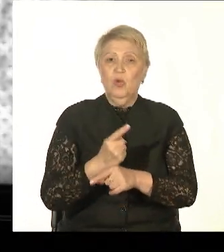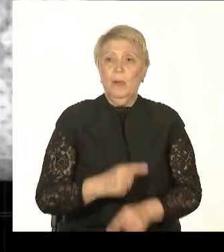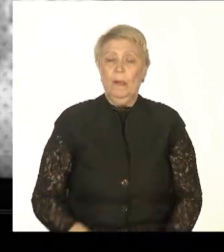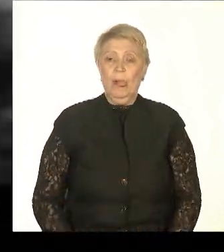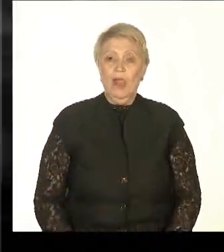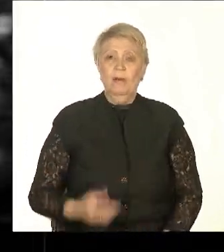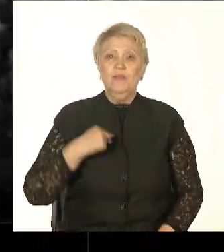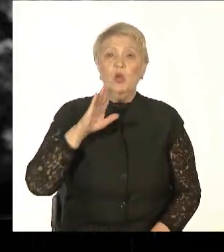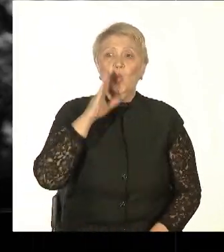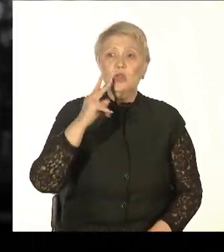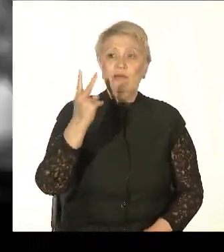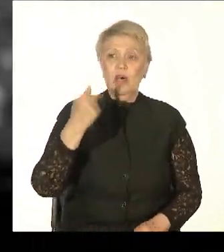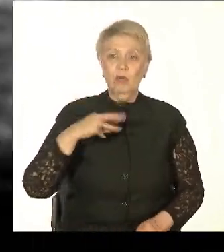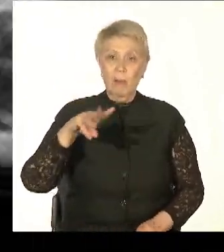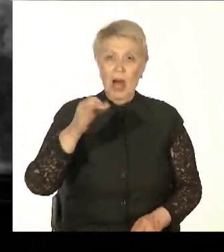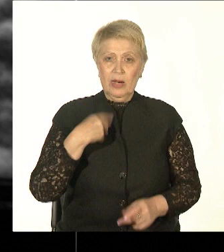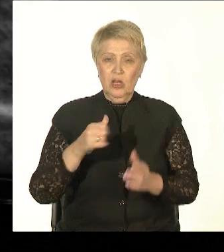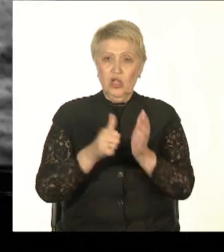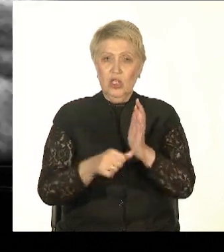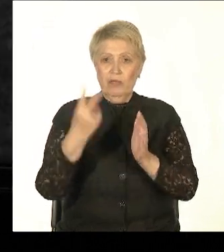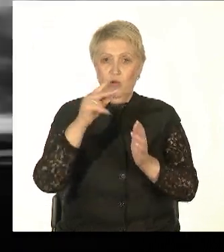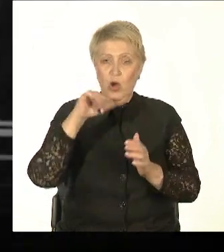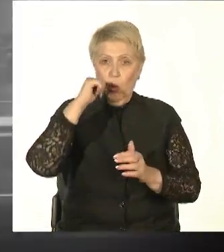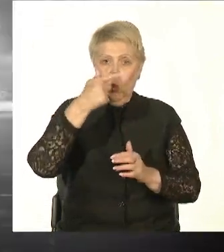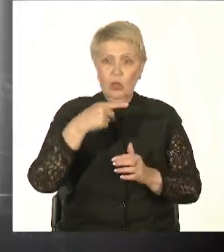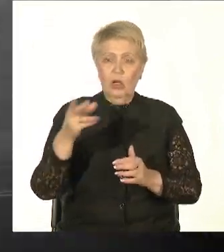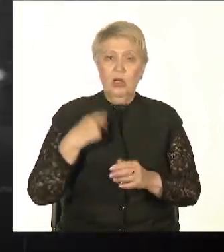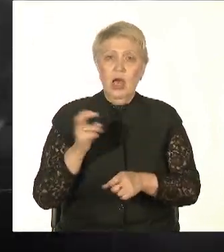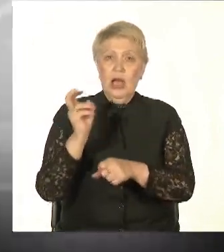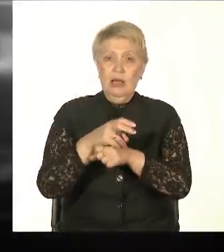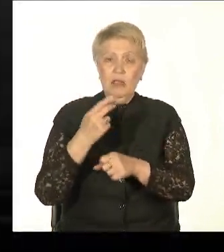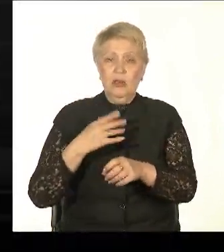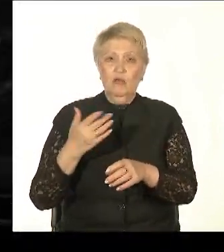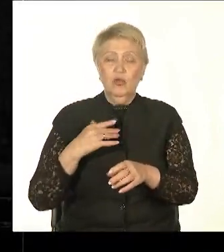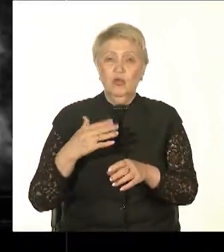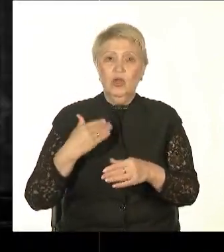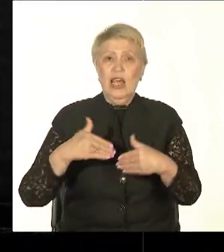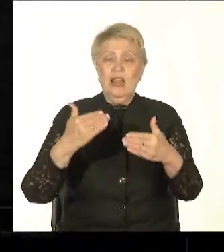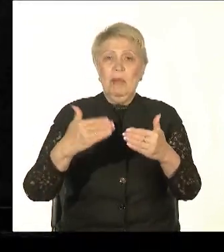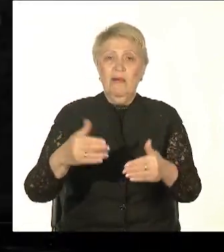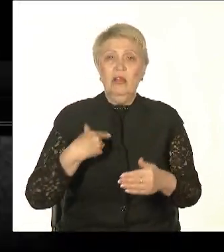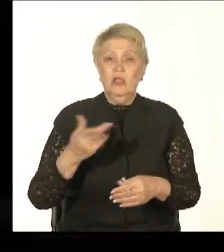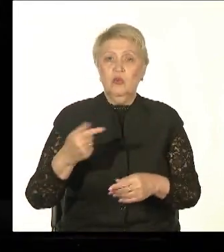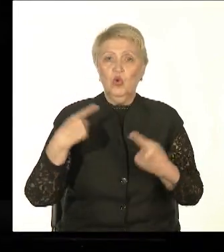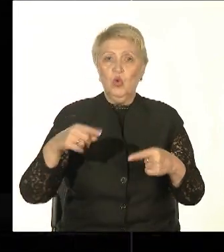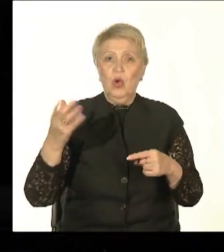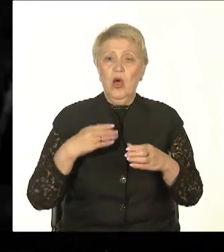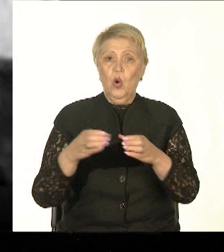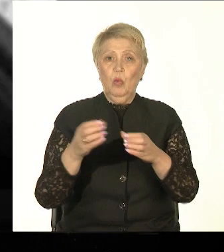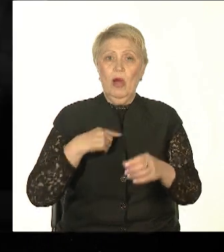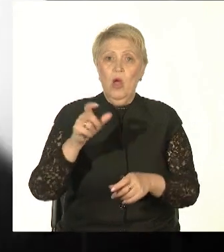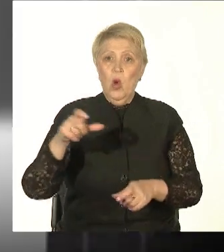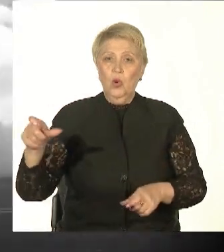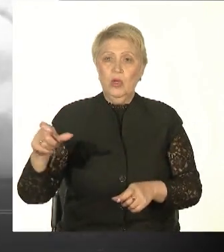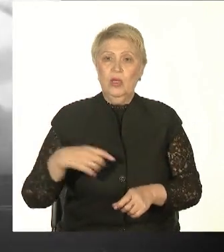Утром 2 марта 1969 года с китайской стороны к Даманскому направилась очередная группа людей. Старший лейтенант Иван Стрельников